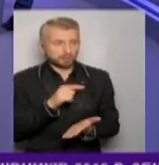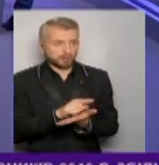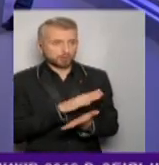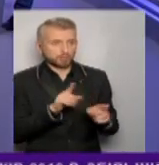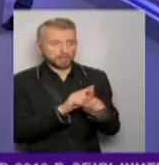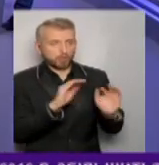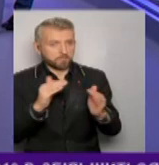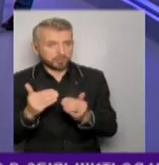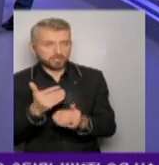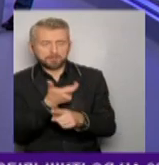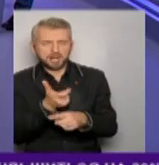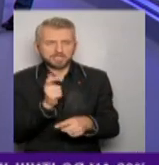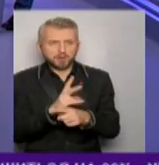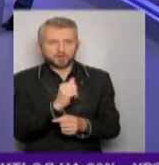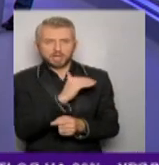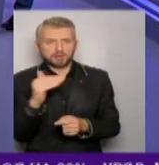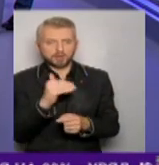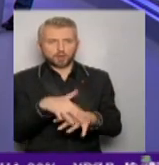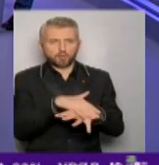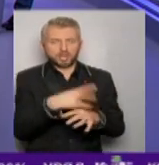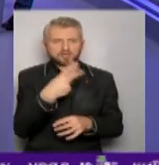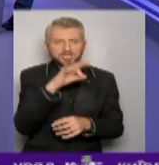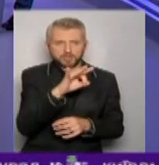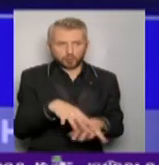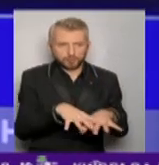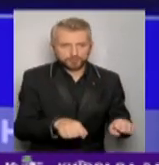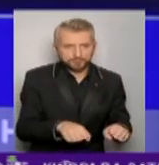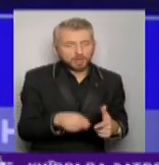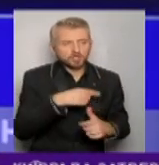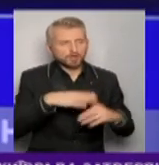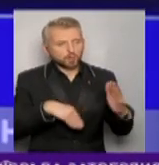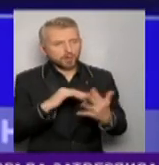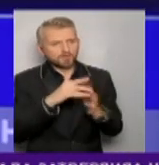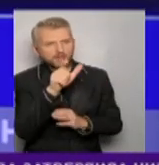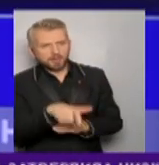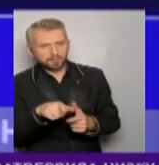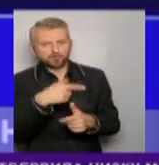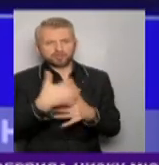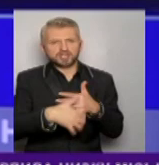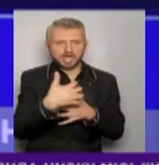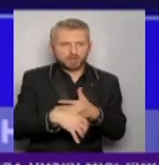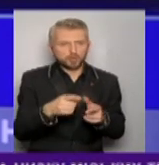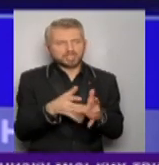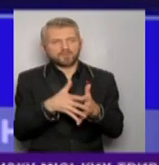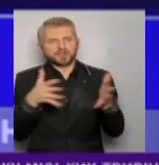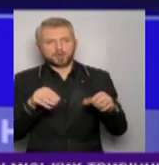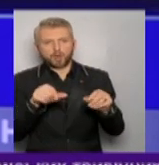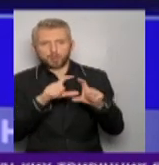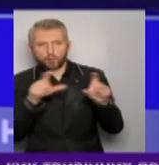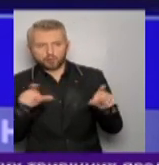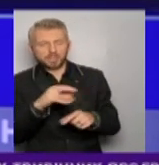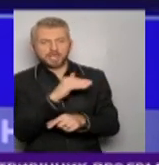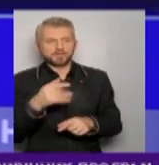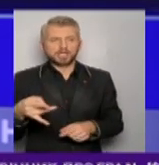обмеження. Максимально на рівні громади 20% концентрації. Чи в руках фермера, чи середнього, чи великого агрохолдингу. На рівні